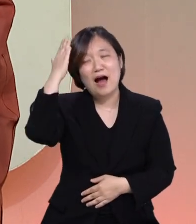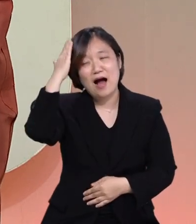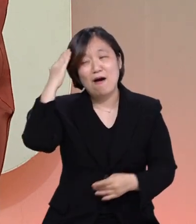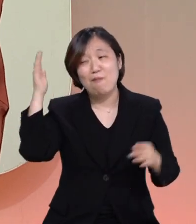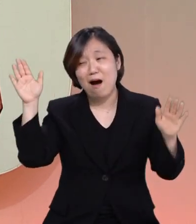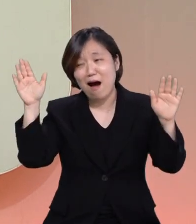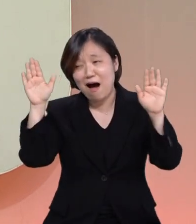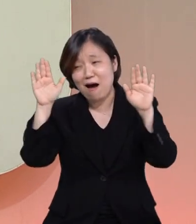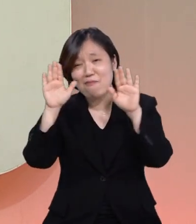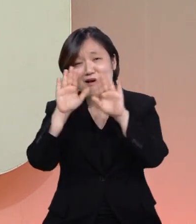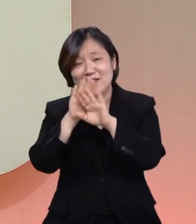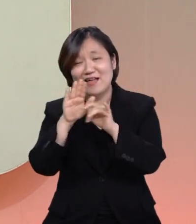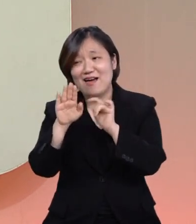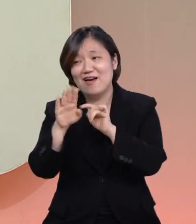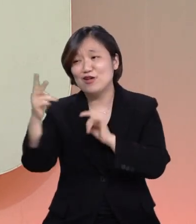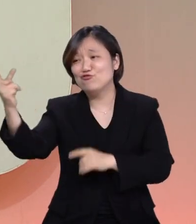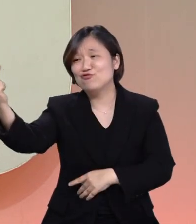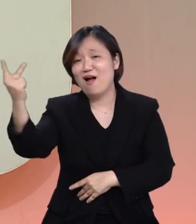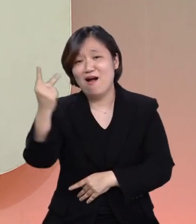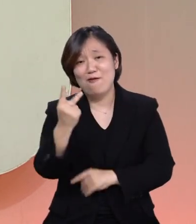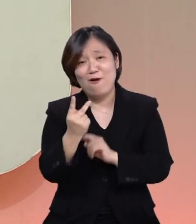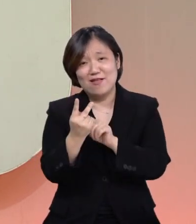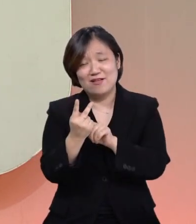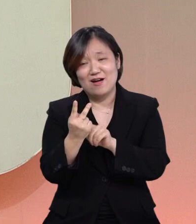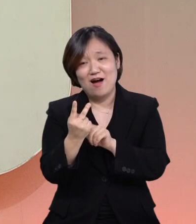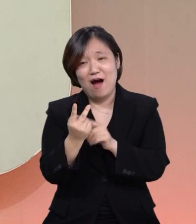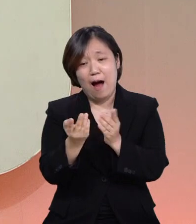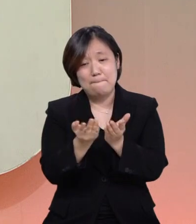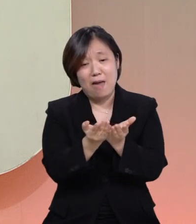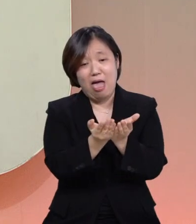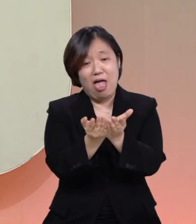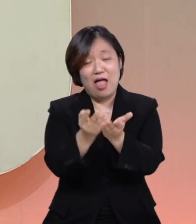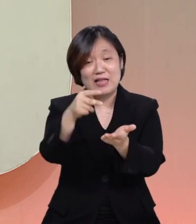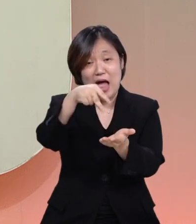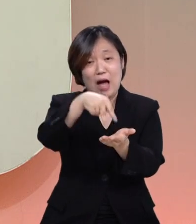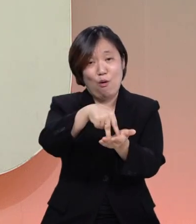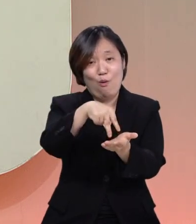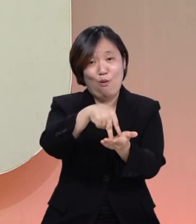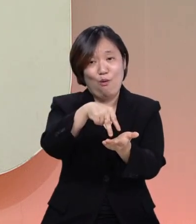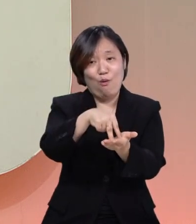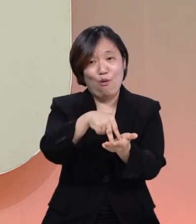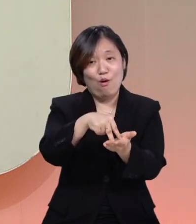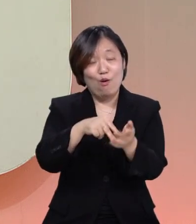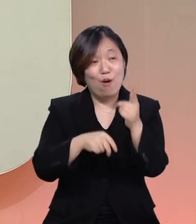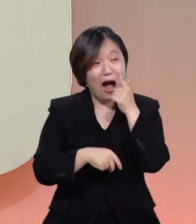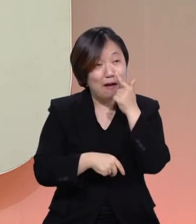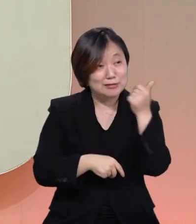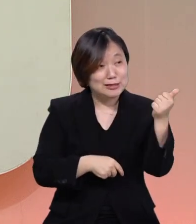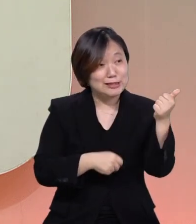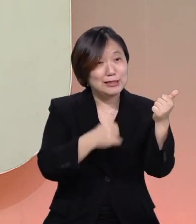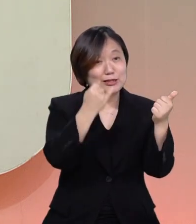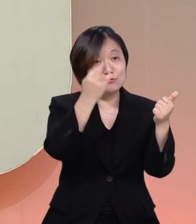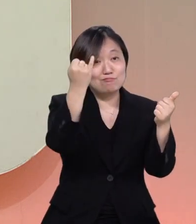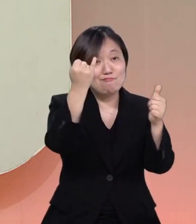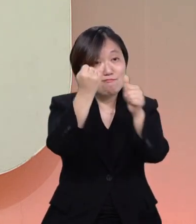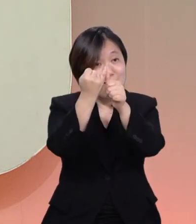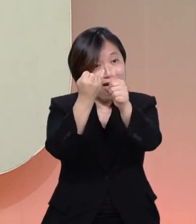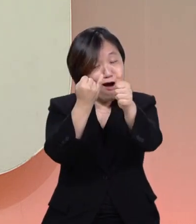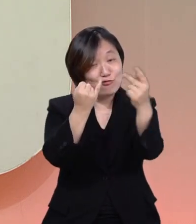늦은 저녁에 그 찾아온 두 사람을 이제 배에 태우고 아버지하고 아버지